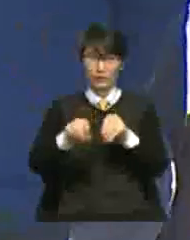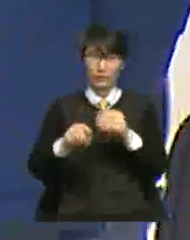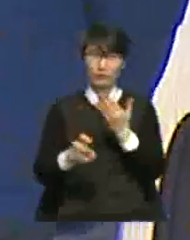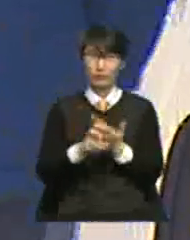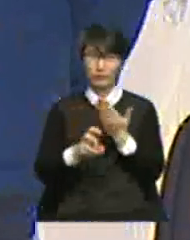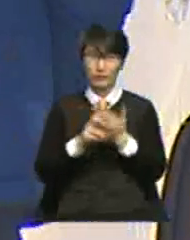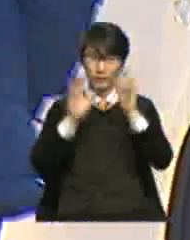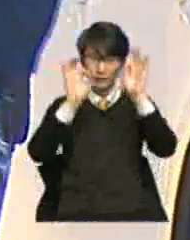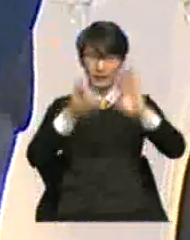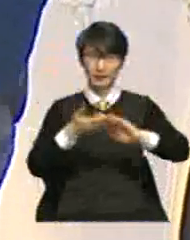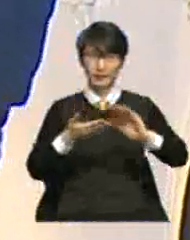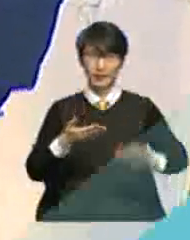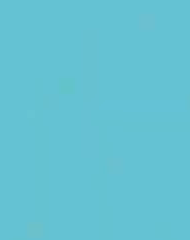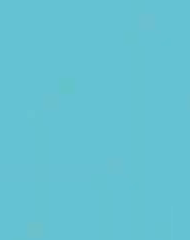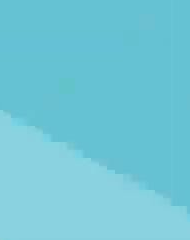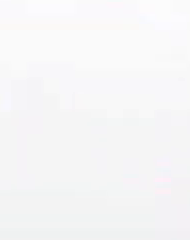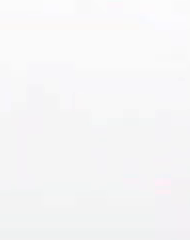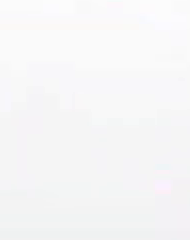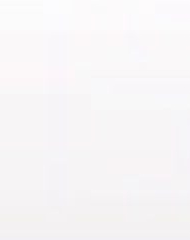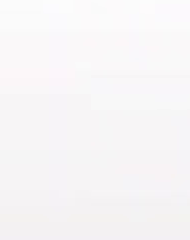위법하다고 봤습니다